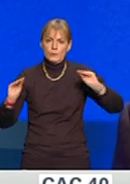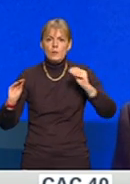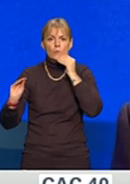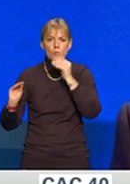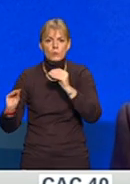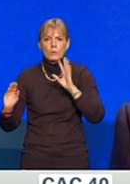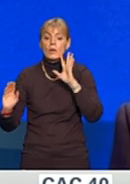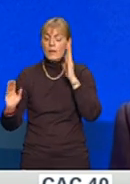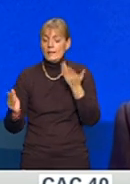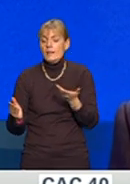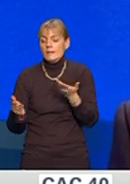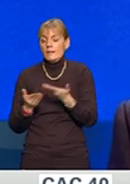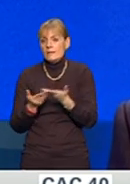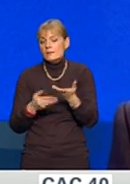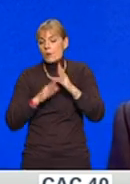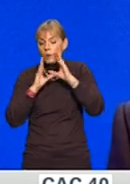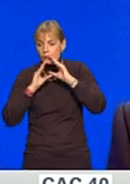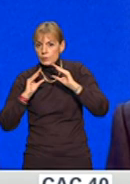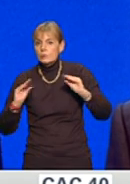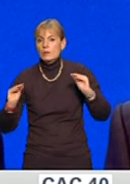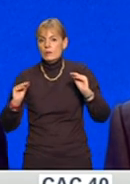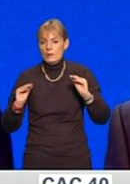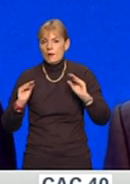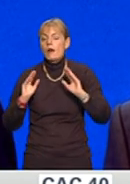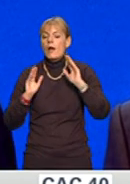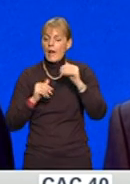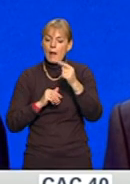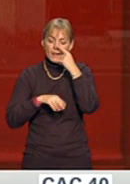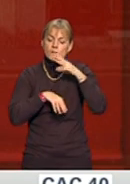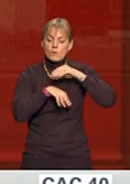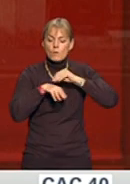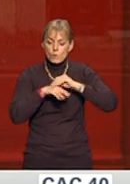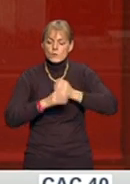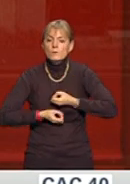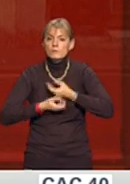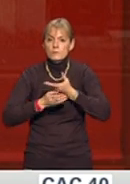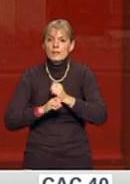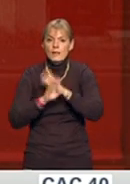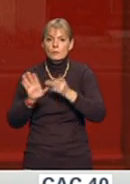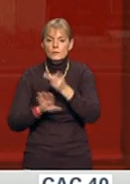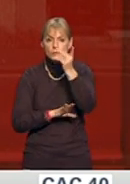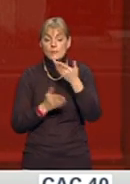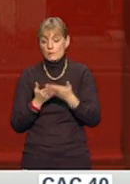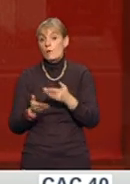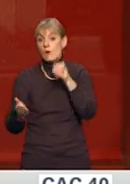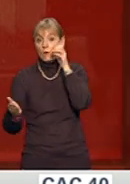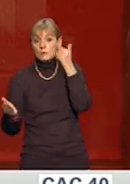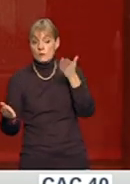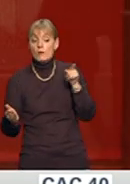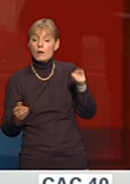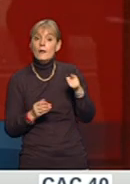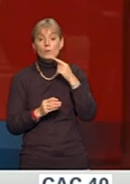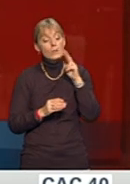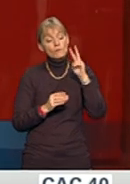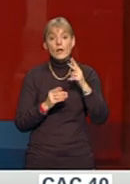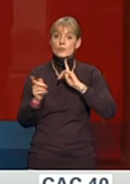que l'apaisement, ça peut aussi permettre d'être de bons conseils. Voilà. Vous l'avez entendu, Jean-François Copé a beau se dire toujours